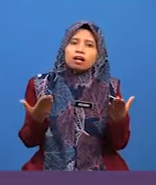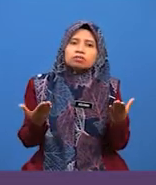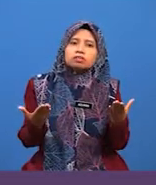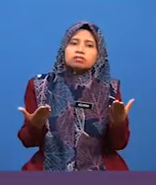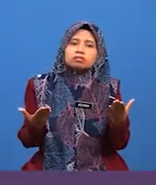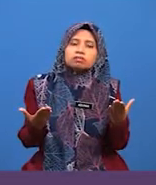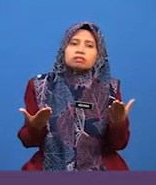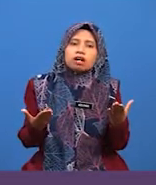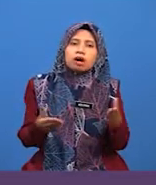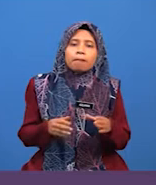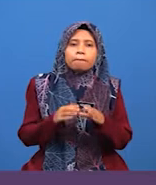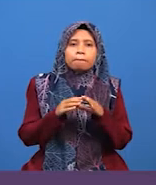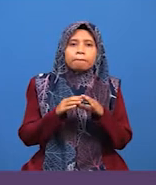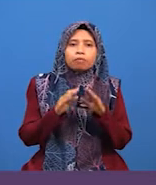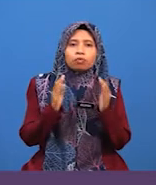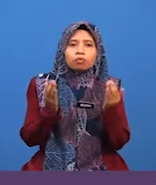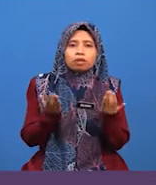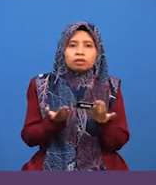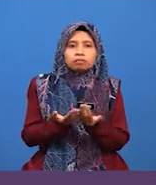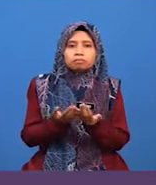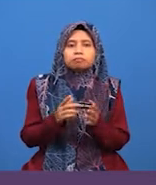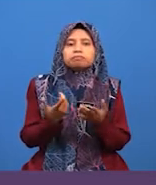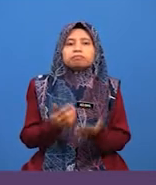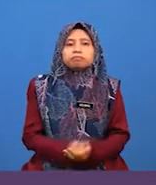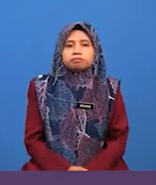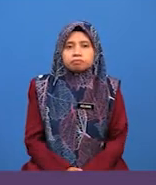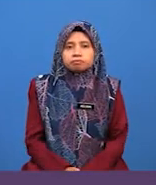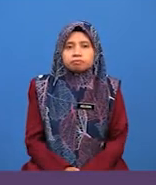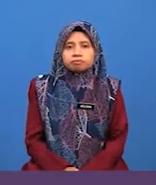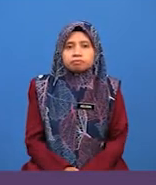Bagaimanakah pula dengan ayat yang ketiga, murid-murid?